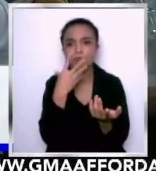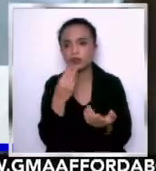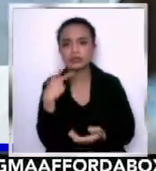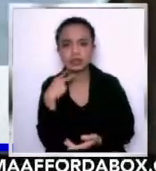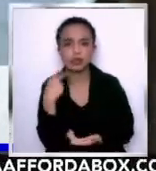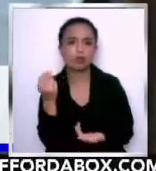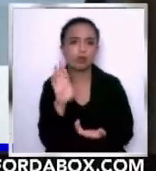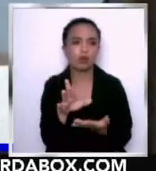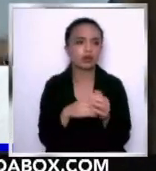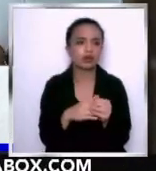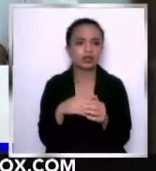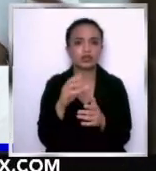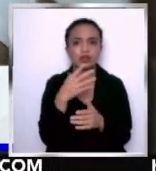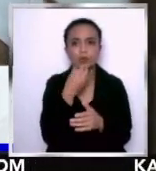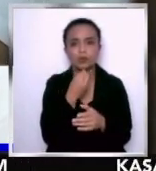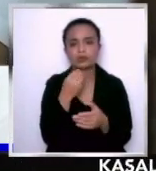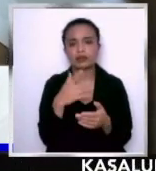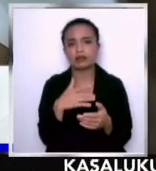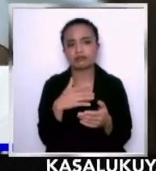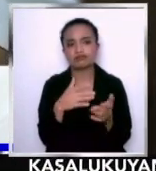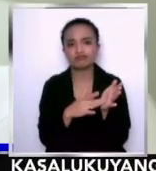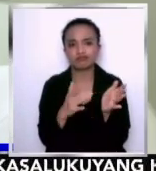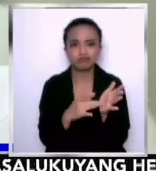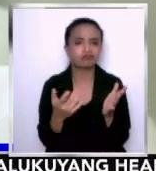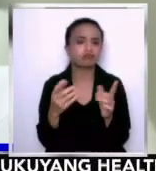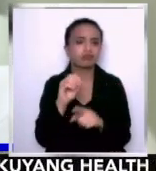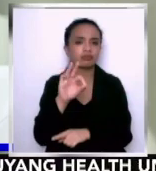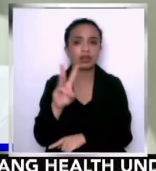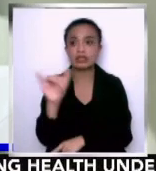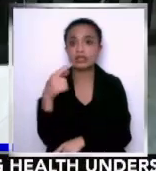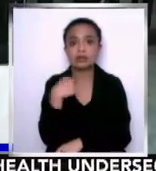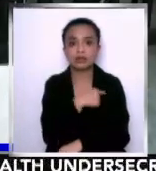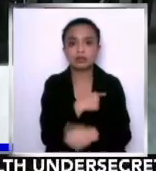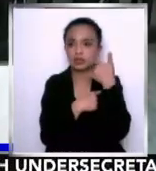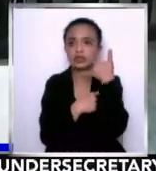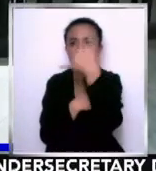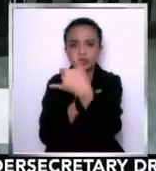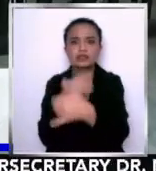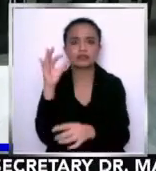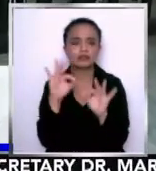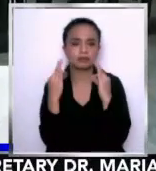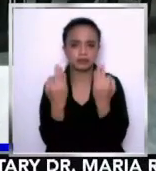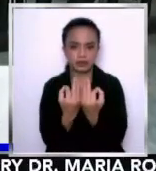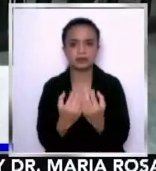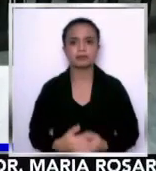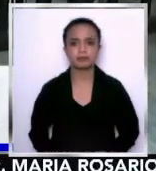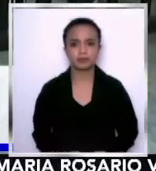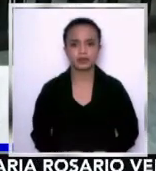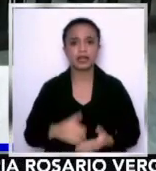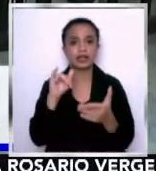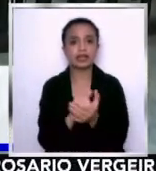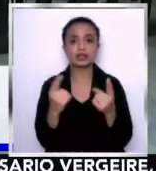exploited OFWs. And kami na mismo ang tatawag sa mga pamilya. Isa lang daw ito sa mga gagawing